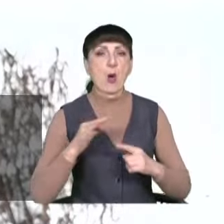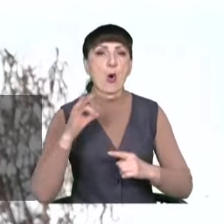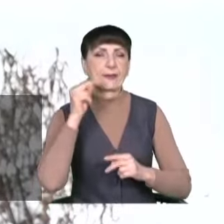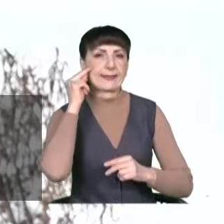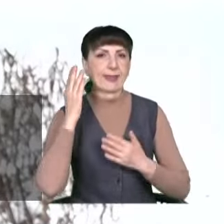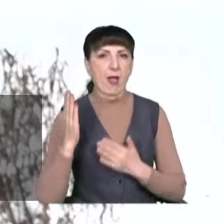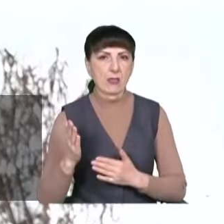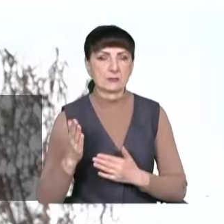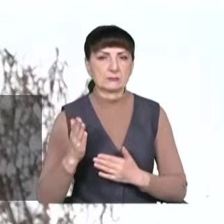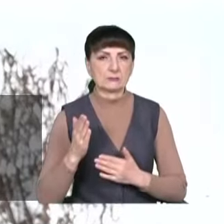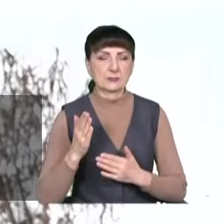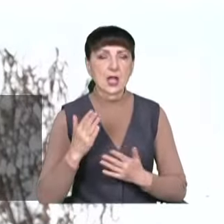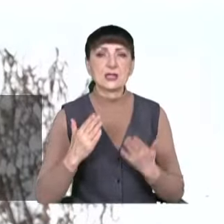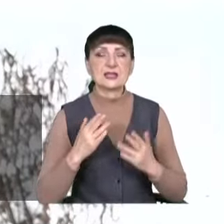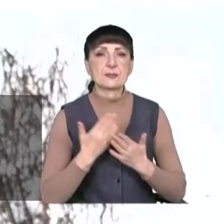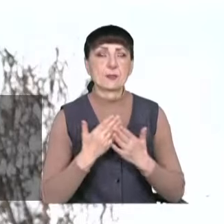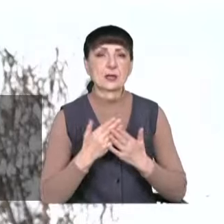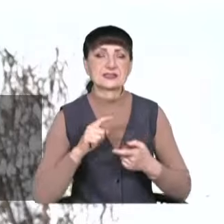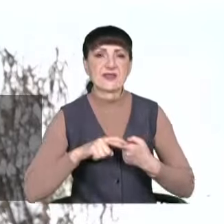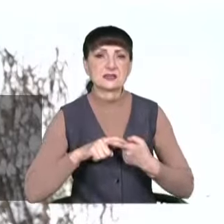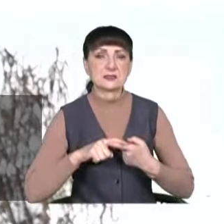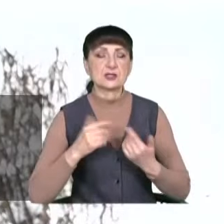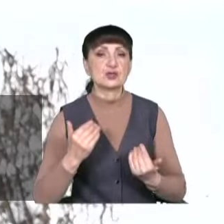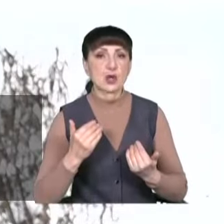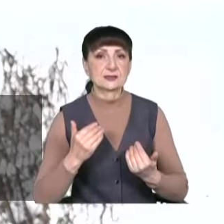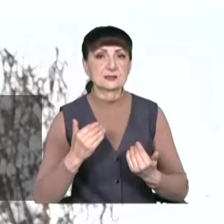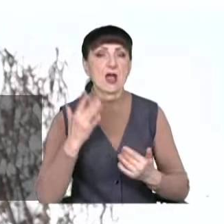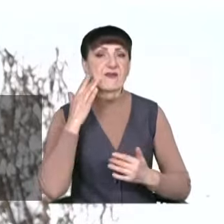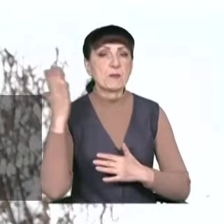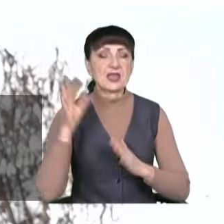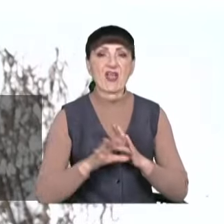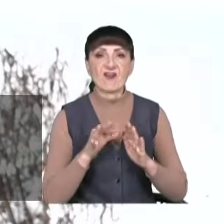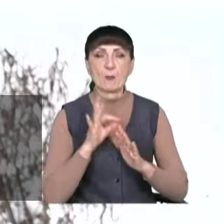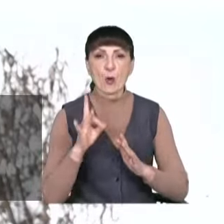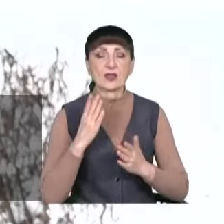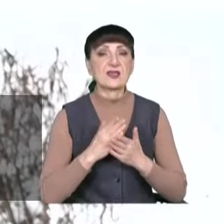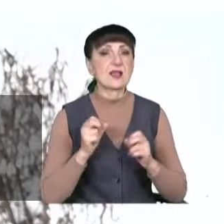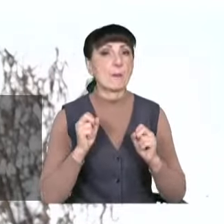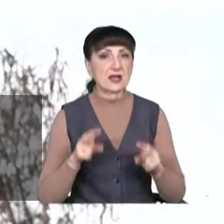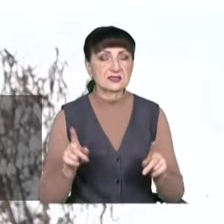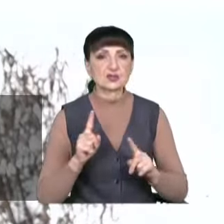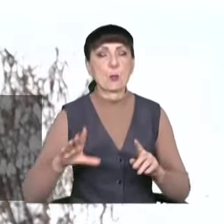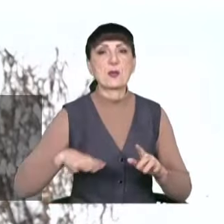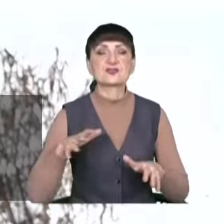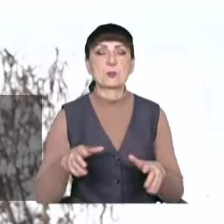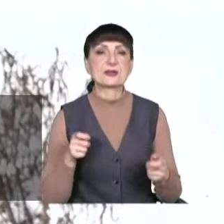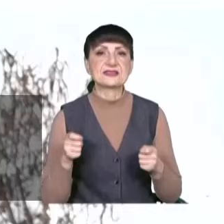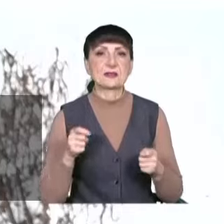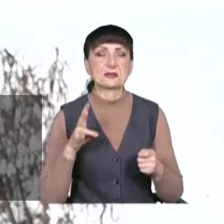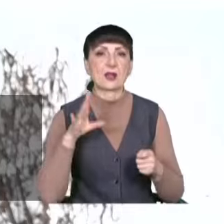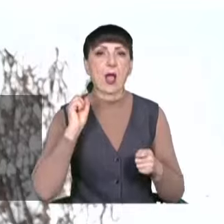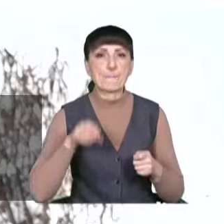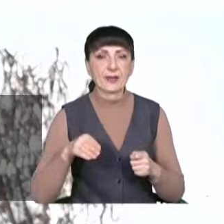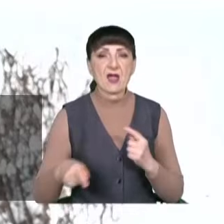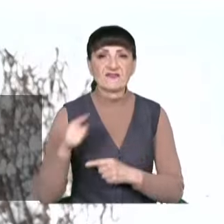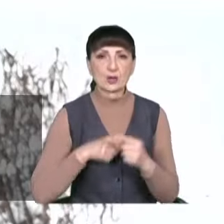Китае, если брать во внимание то, что сейчас идут в США выборы, и есть риск того, что бывший президент Трамп вернется, и это, конечно